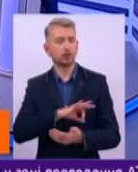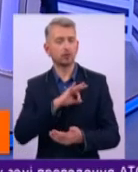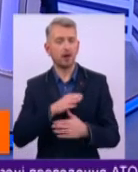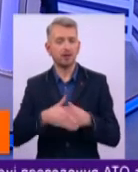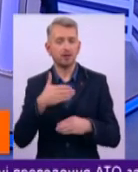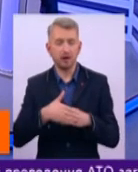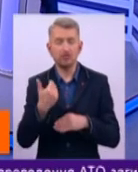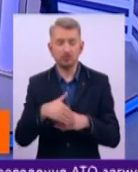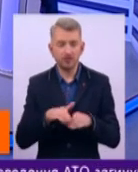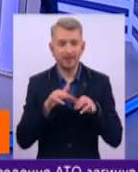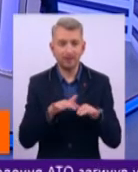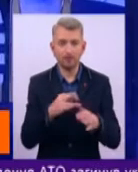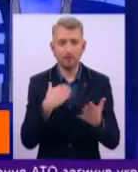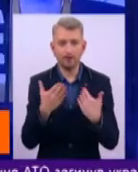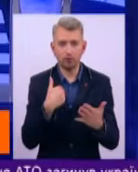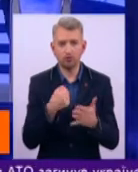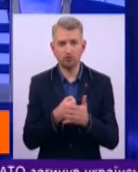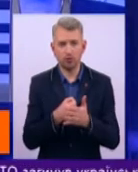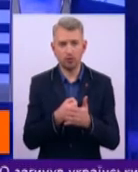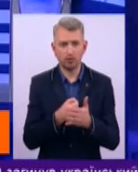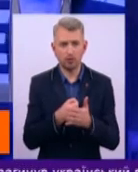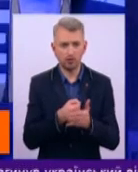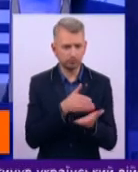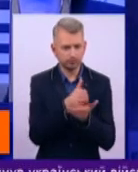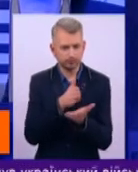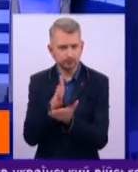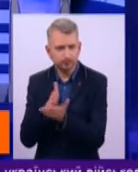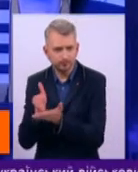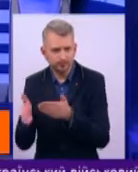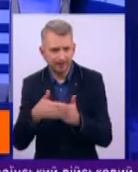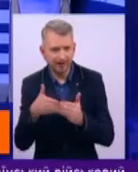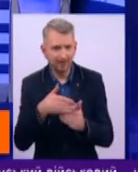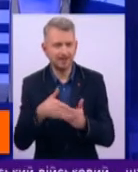санкцій вже діють по відношенню до секторальних, секторальні санкції,